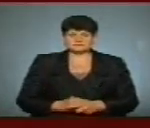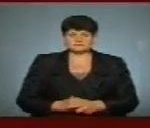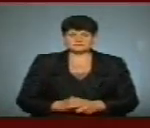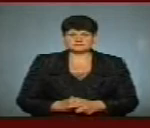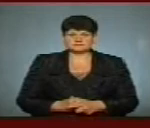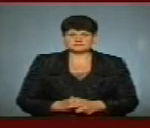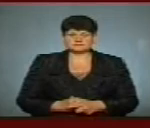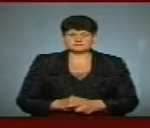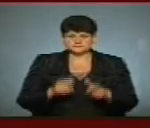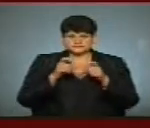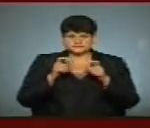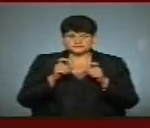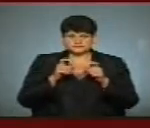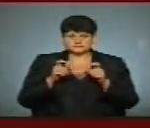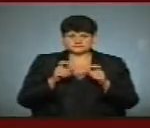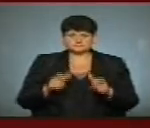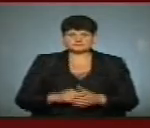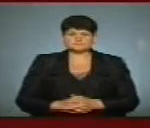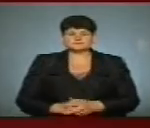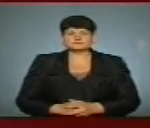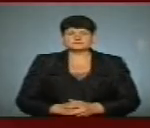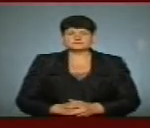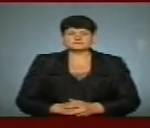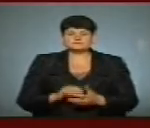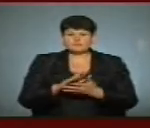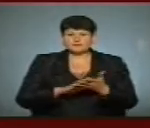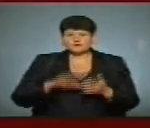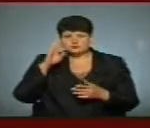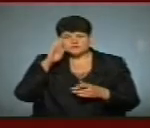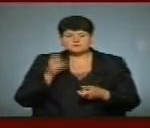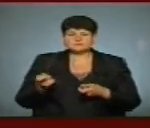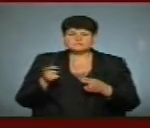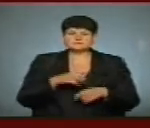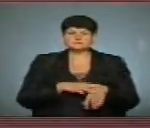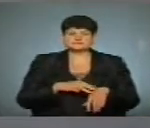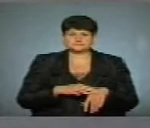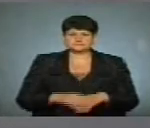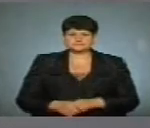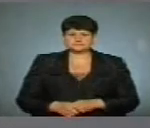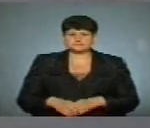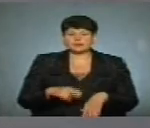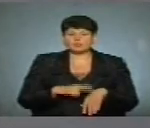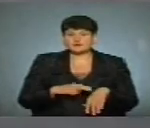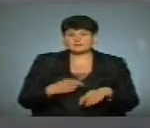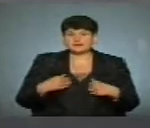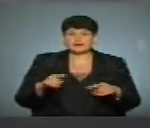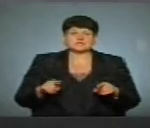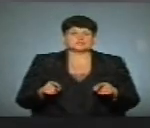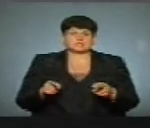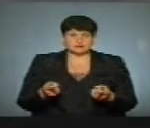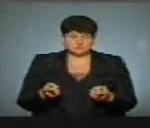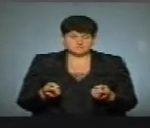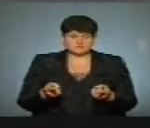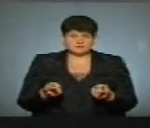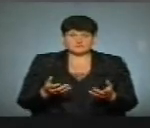права! А ну зупиніться! Далі чоловіка відвезли до відділку. Поліцейський, який мене затримував,